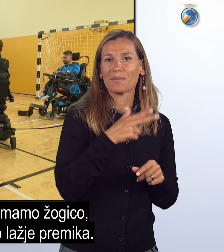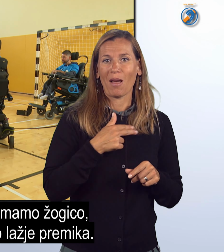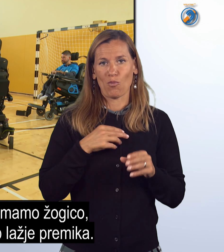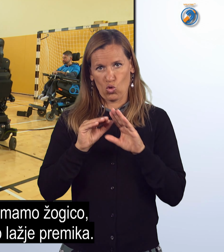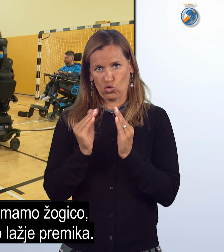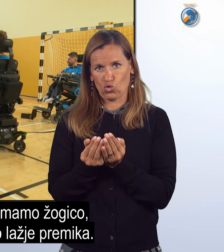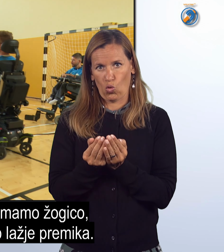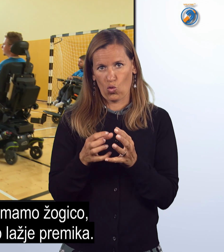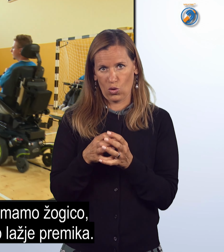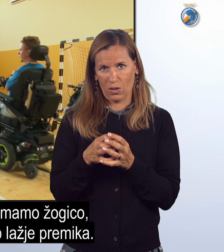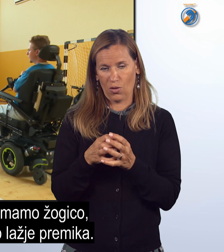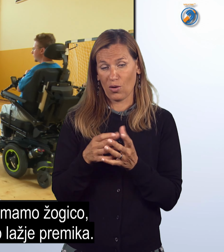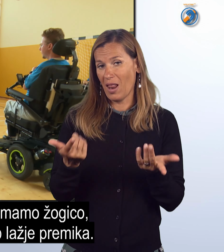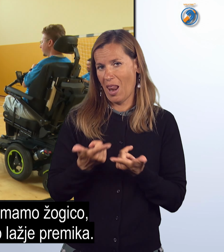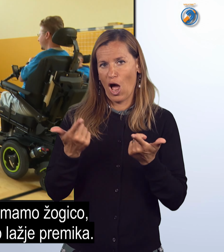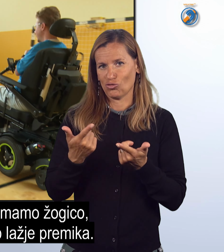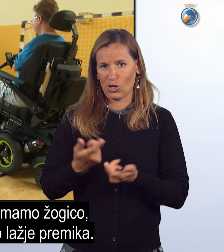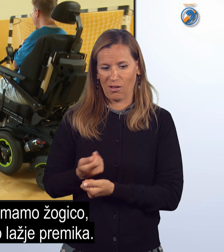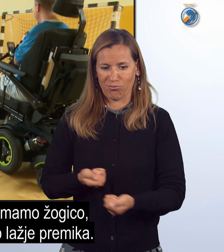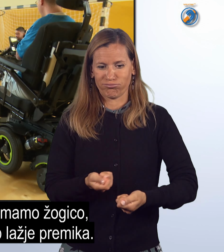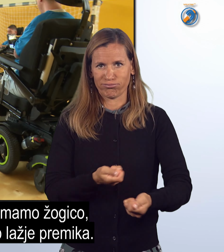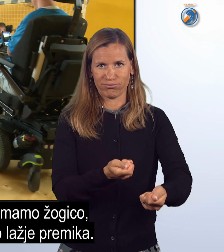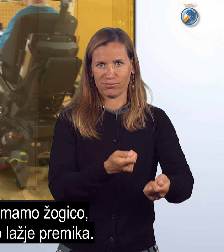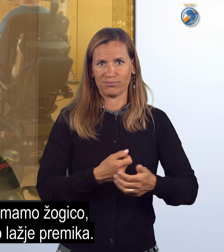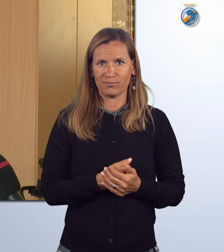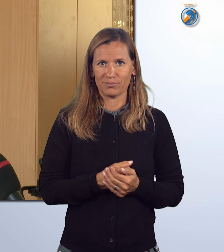je veliko lažje za premikat.